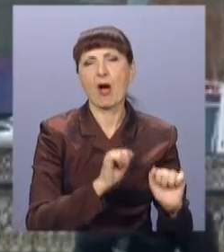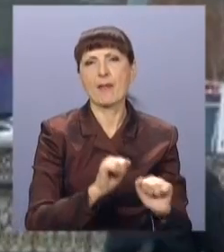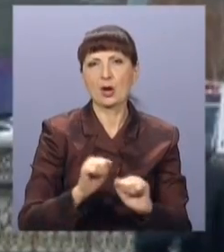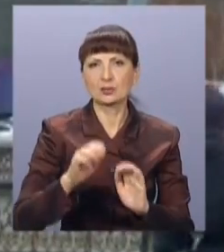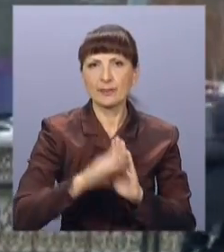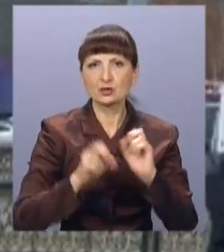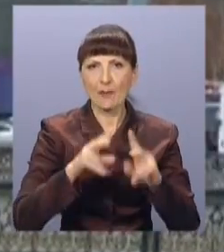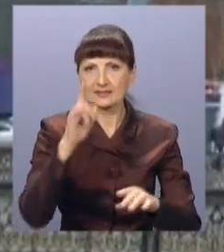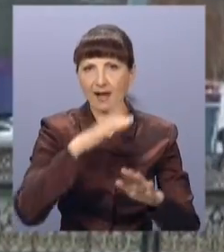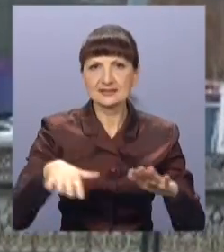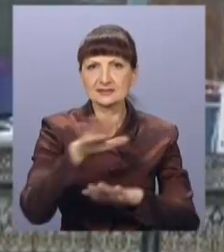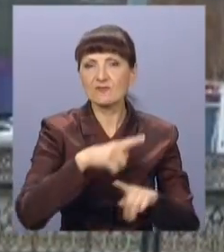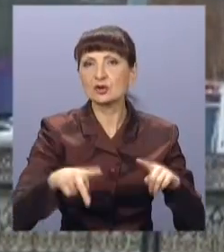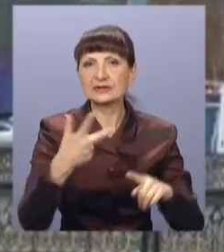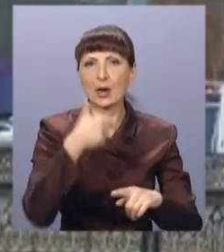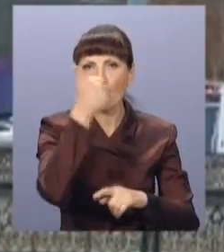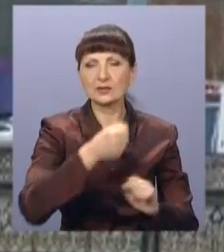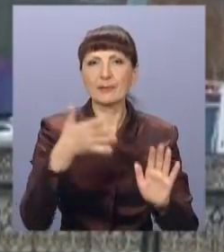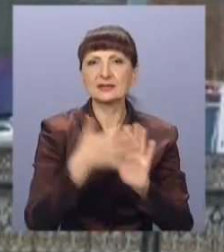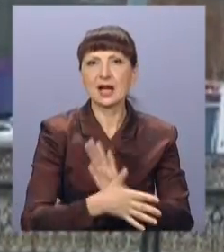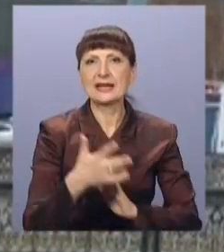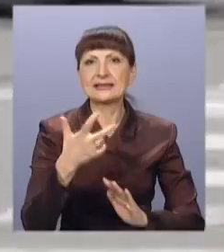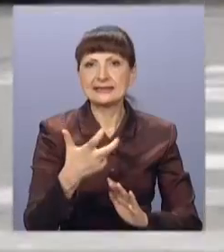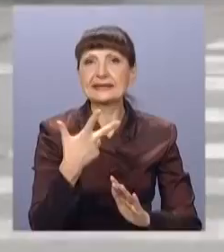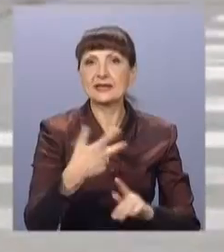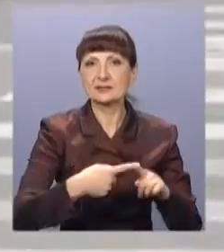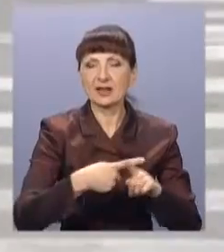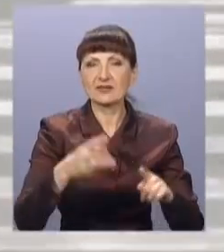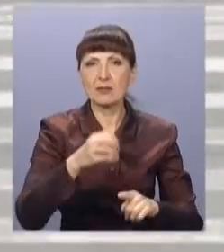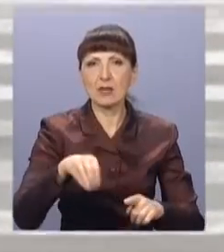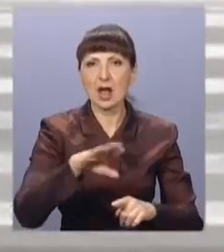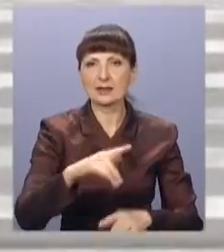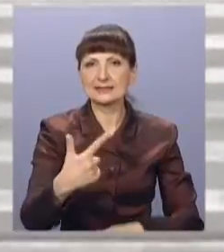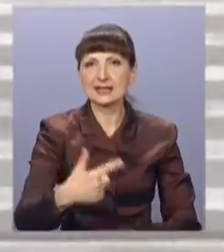На безопасность страны в ближайшие 3 года потратят почти 3,5 миллиарда тенге.